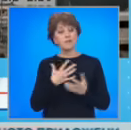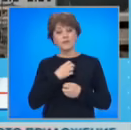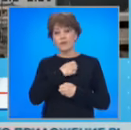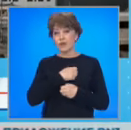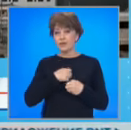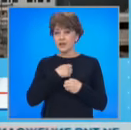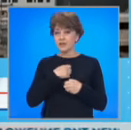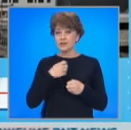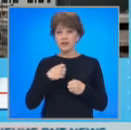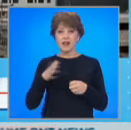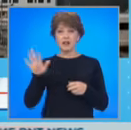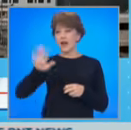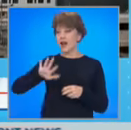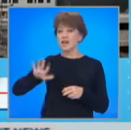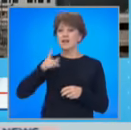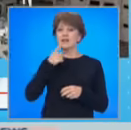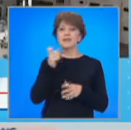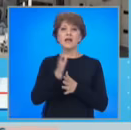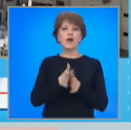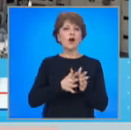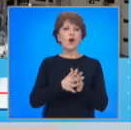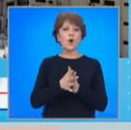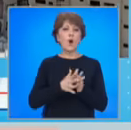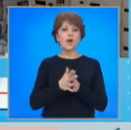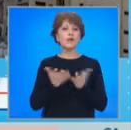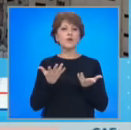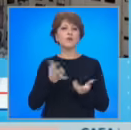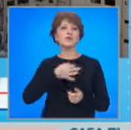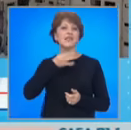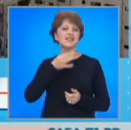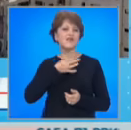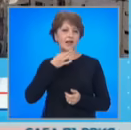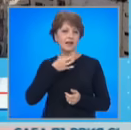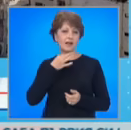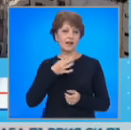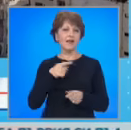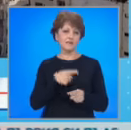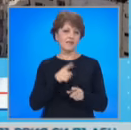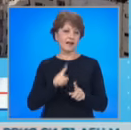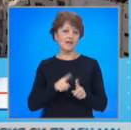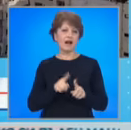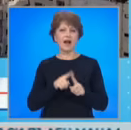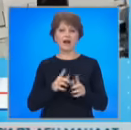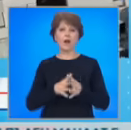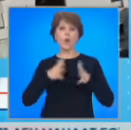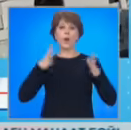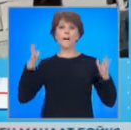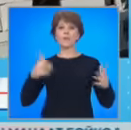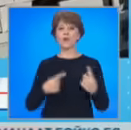Драматична картина, дори за хората, които са свикнали на така по-големи